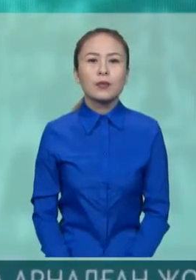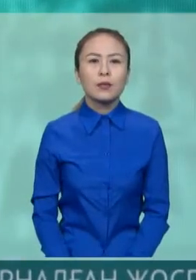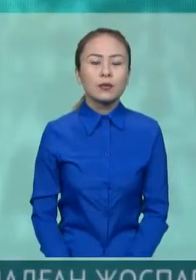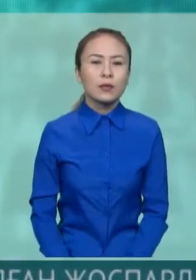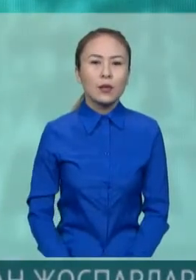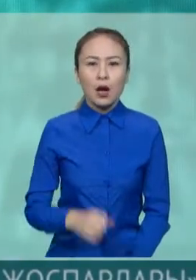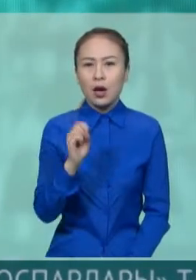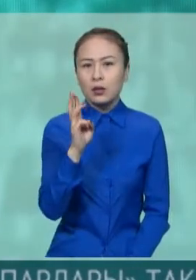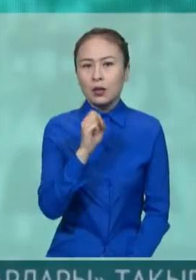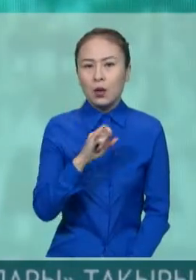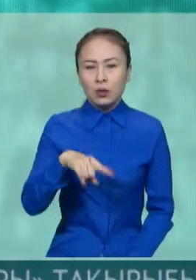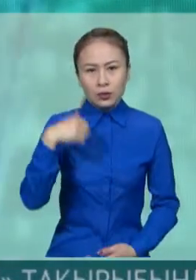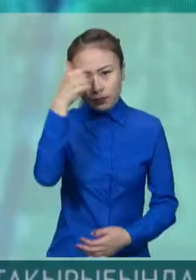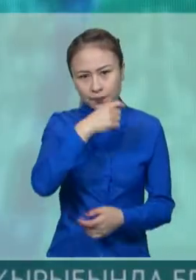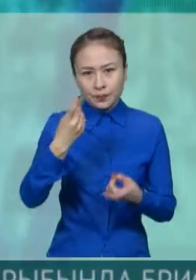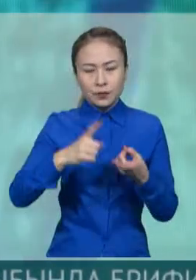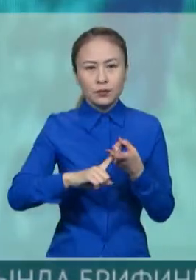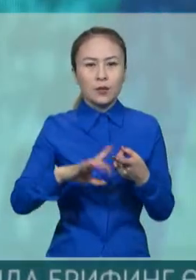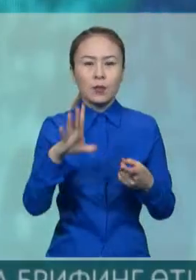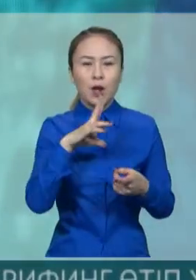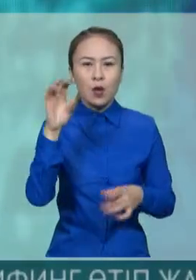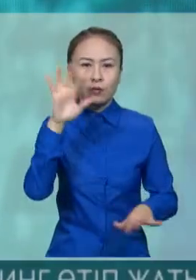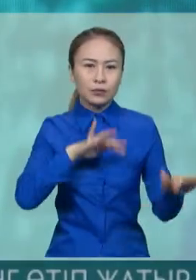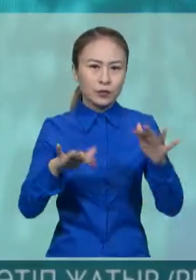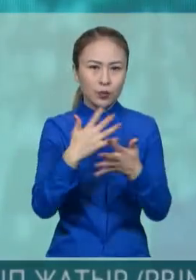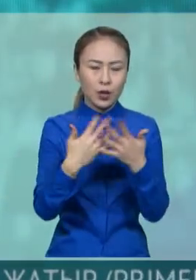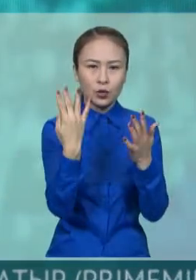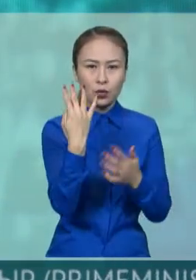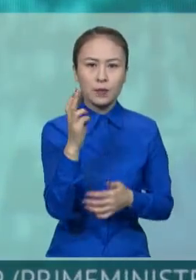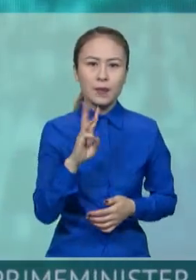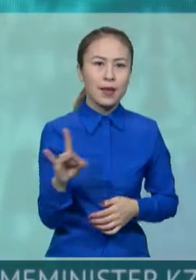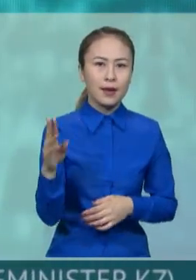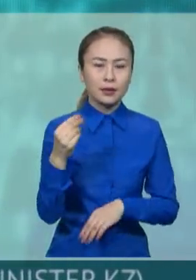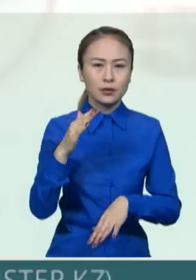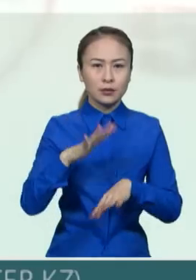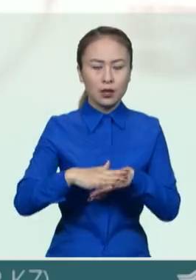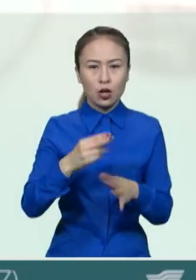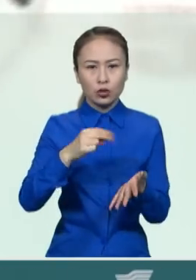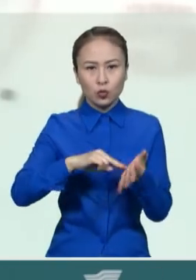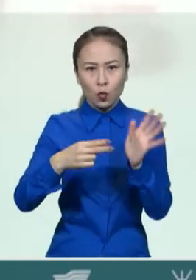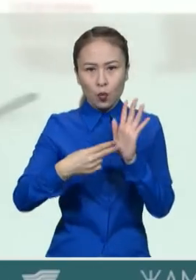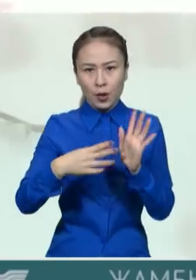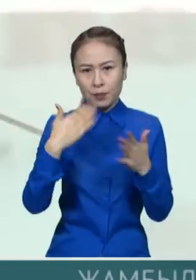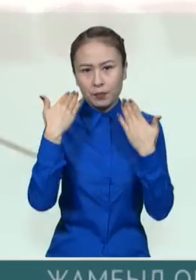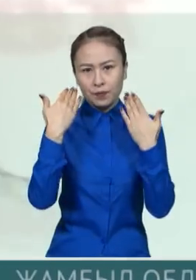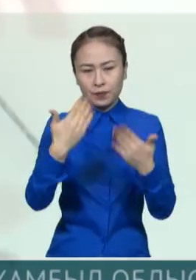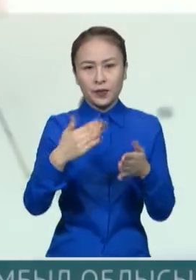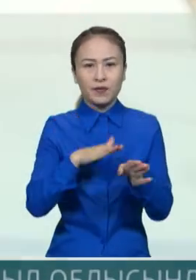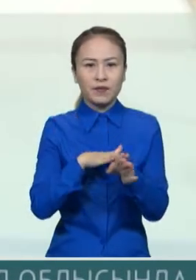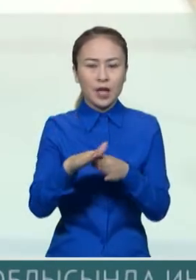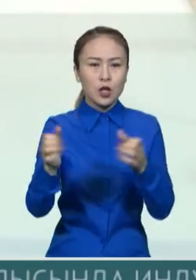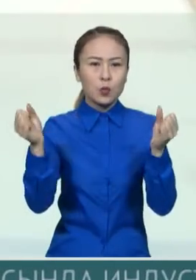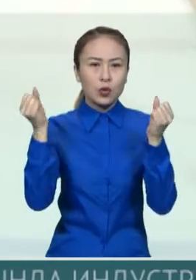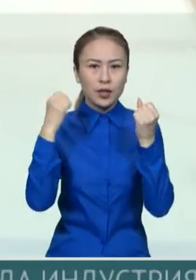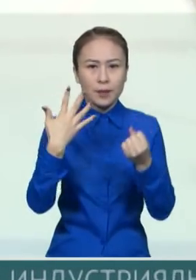Ал Ақтауда биыл заман талабына сай мұз сарайы салынады. 4 миллиард теңге тұратын жоба мемлекеттік жекеменшік әріптестігі аясында жүзеге